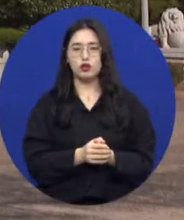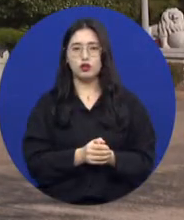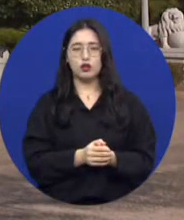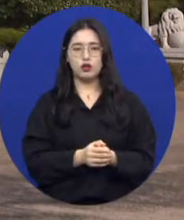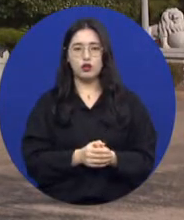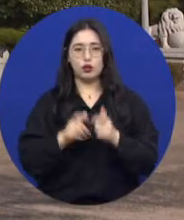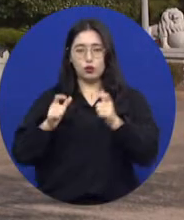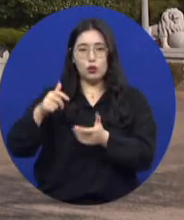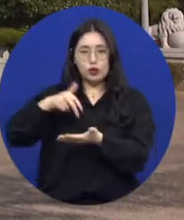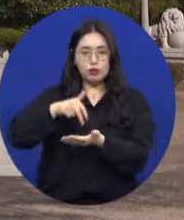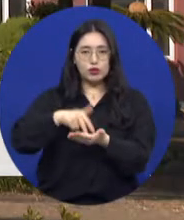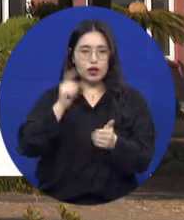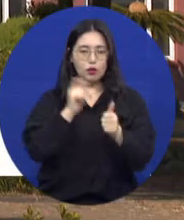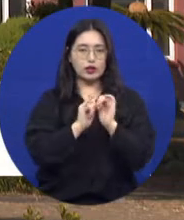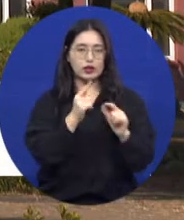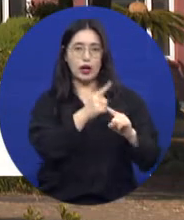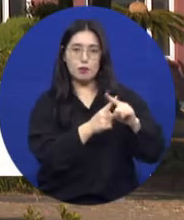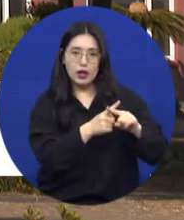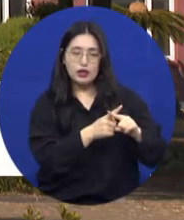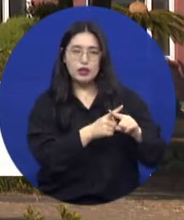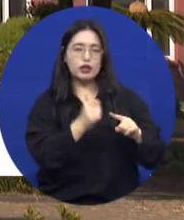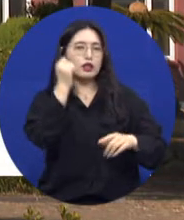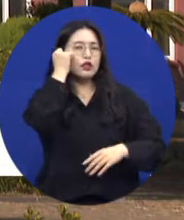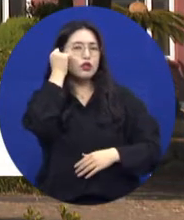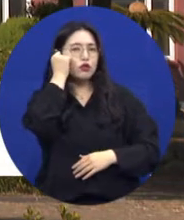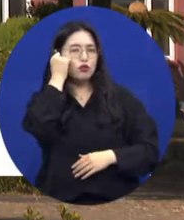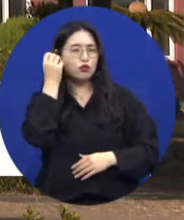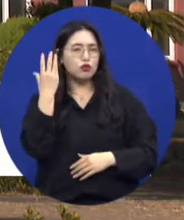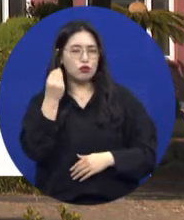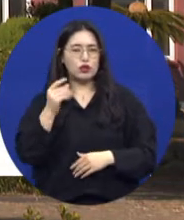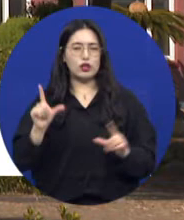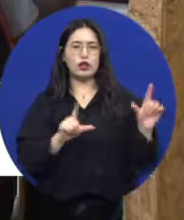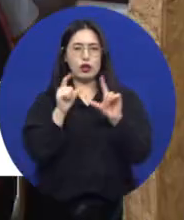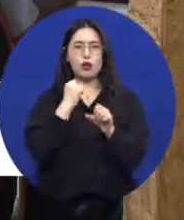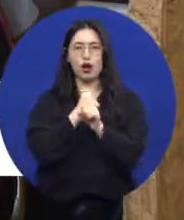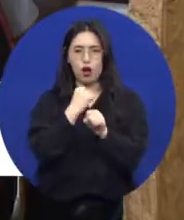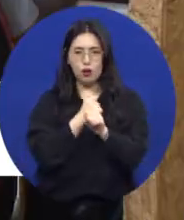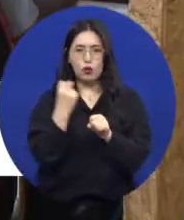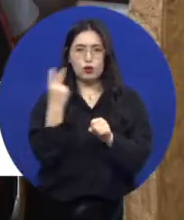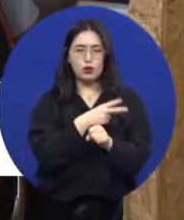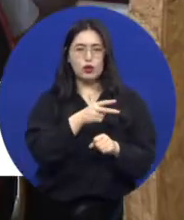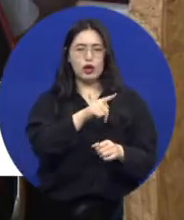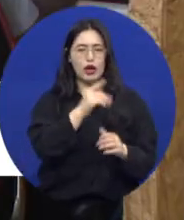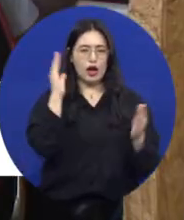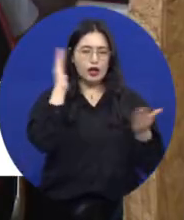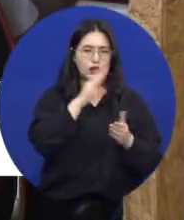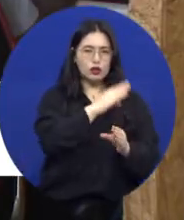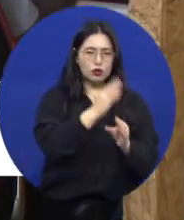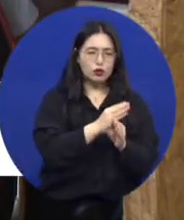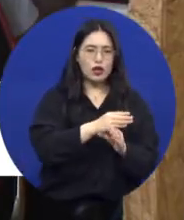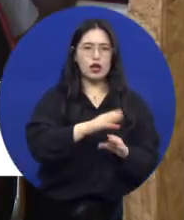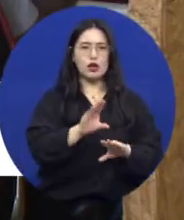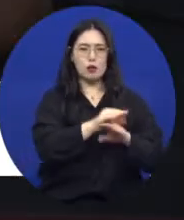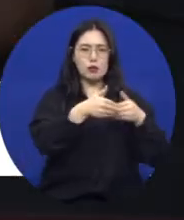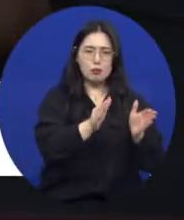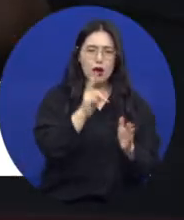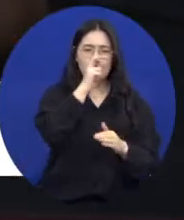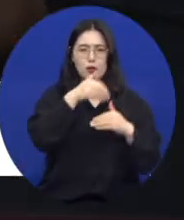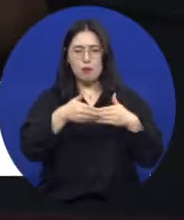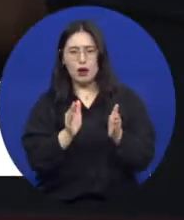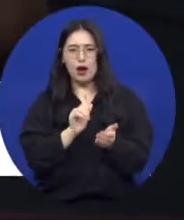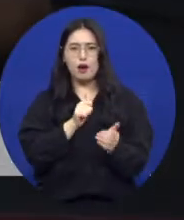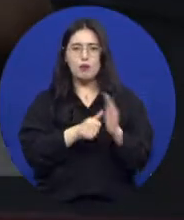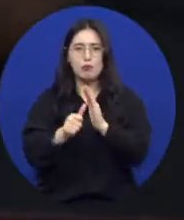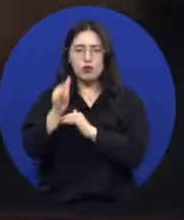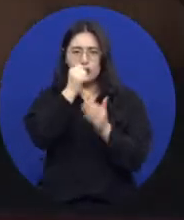방역당국은 확진 자 절반가량이 기숙사 3월에 한데다 확진 자 일부가 pc 방과 노래방 등을 방문하면서 감염이 점퍼 된